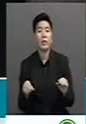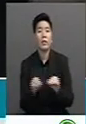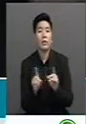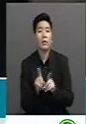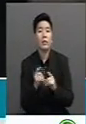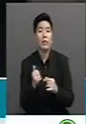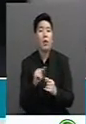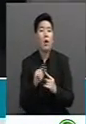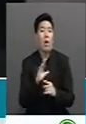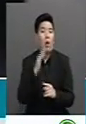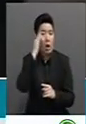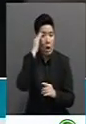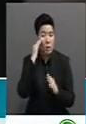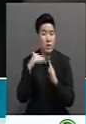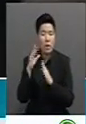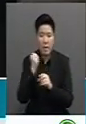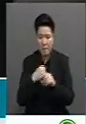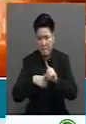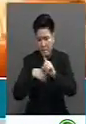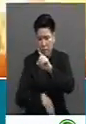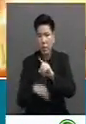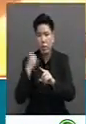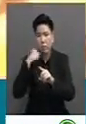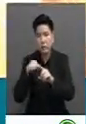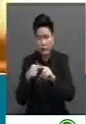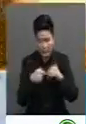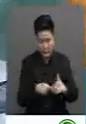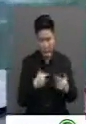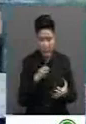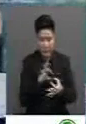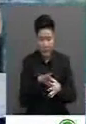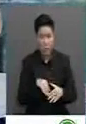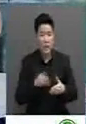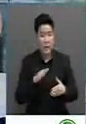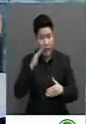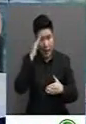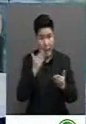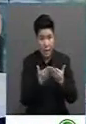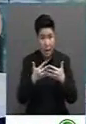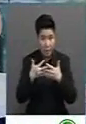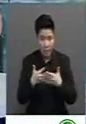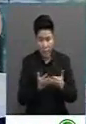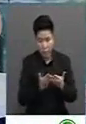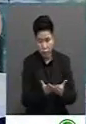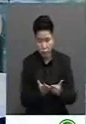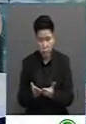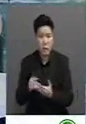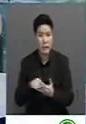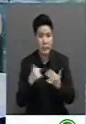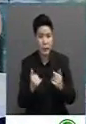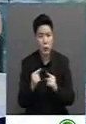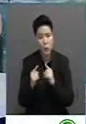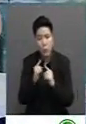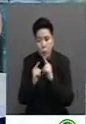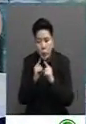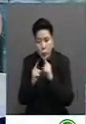ยเฉพาะอย่างที่บอกคือเกาหลีเหนือเดินหน้าทดสอบนิวเคลียร์ต่อเนื่องสหรัฐเองก็เอากองทัพเรือมาประจำการอยู่ที่คาบสมุทรเกาหลีนะคะการพูดคุย